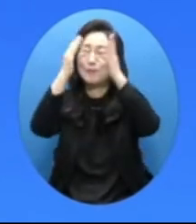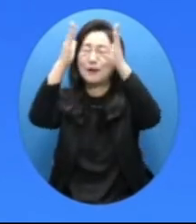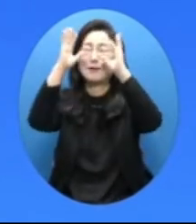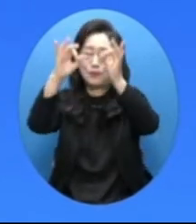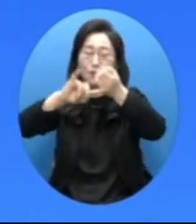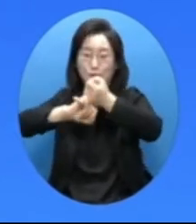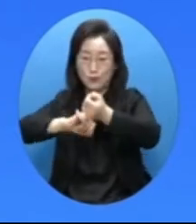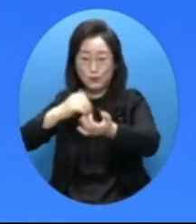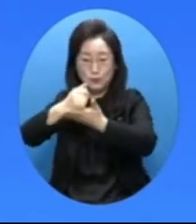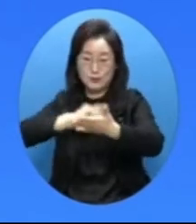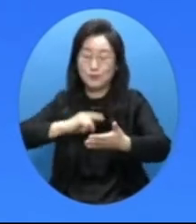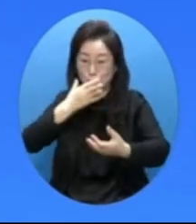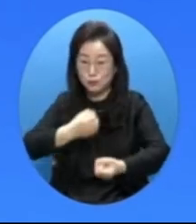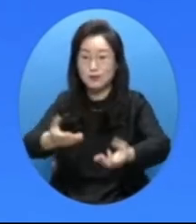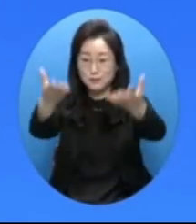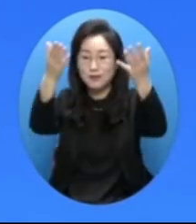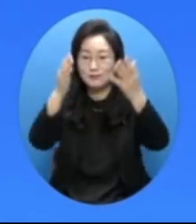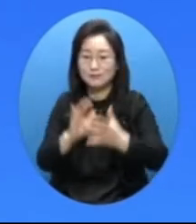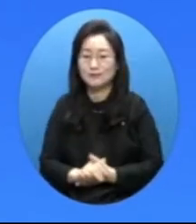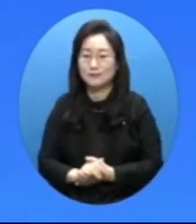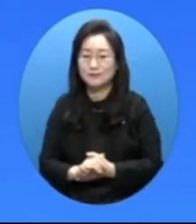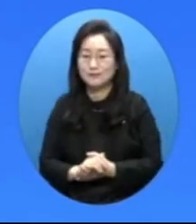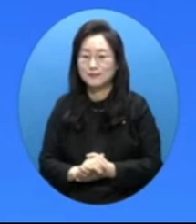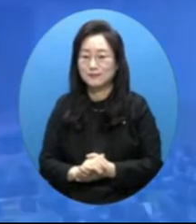바라보는 여러분 되시기를 주님의 이름으로 축원합니다